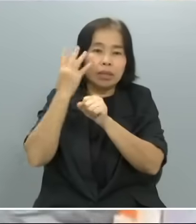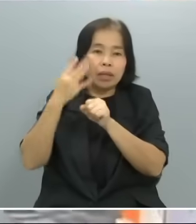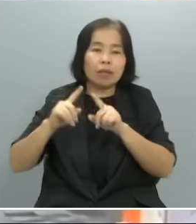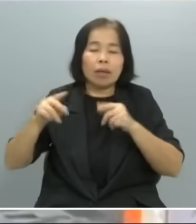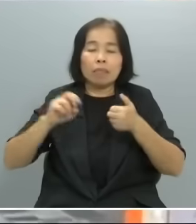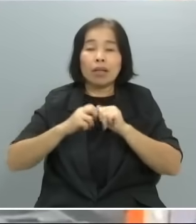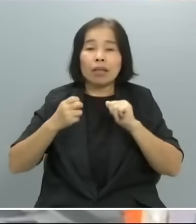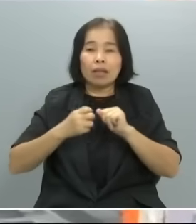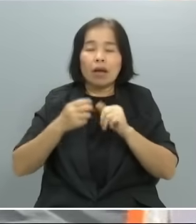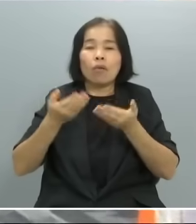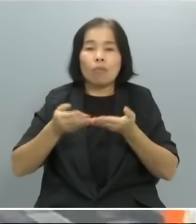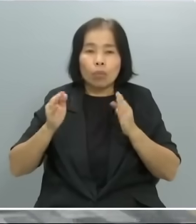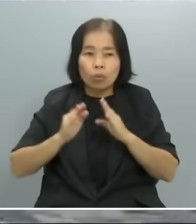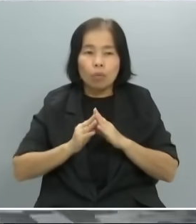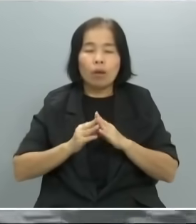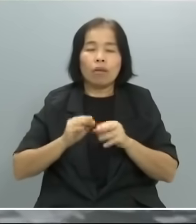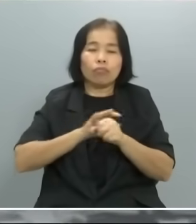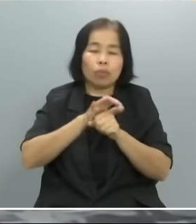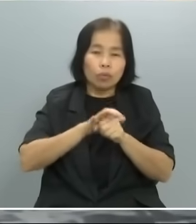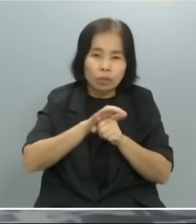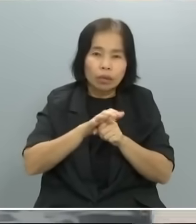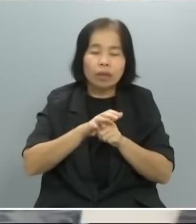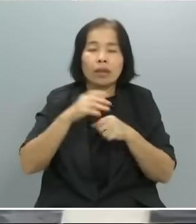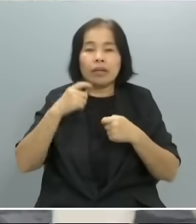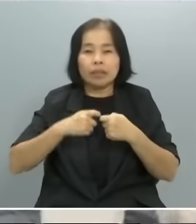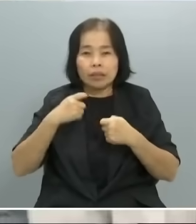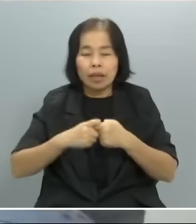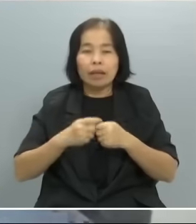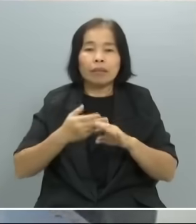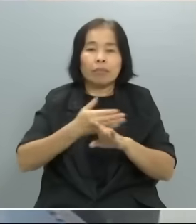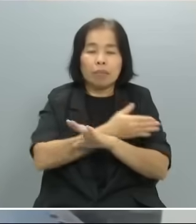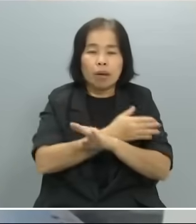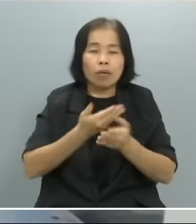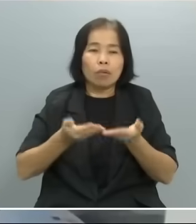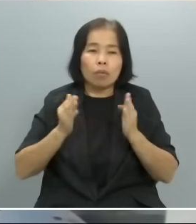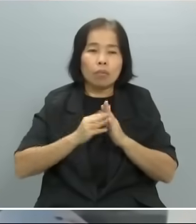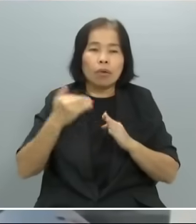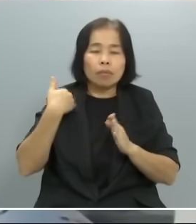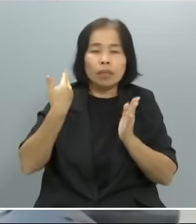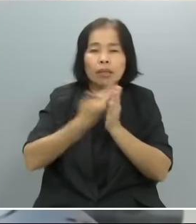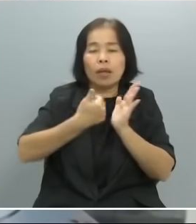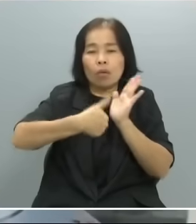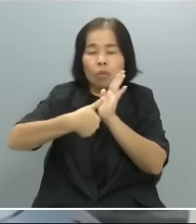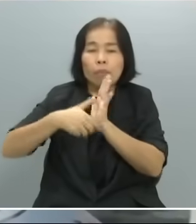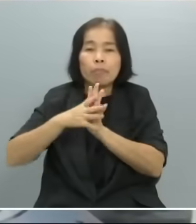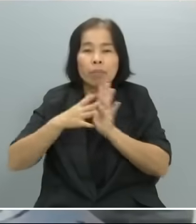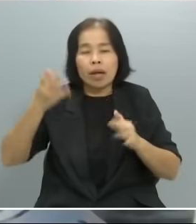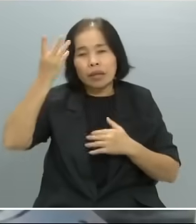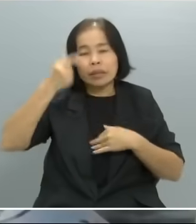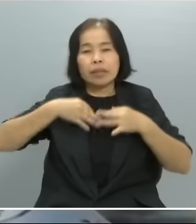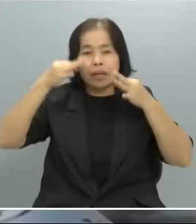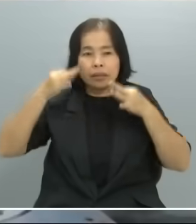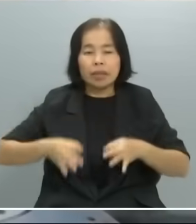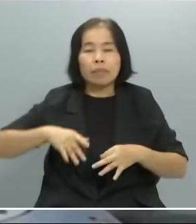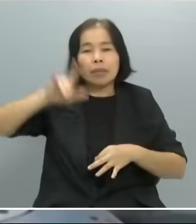เศรษฐกิจและการแพร่ระบาดของcovid-19ช่วงที่ผ่านมาทอบทัวเป็นหนี้เป็นสินทำให้ต้องตัดสินใจไปขายแรงงานที่